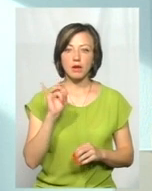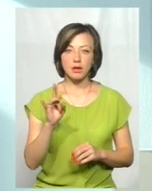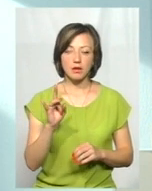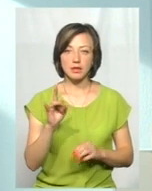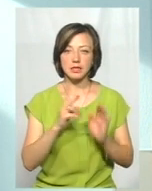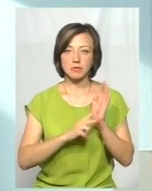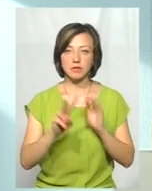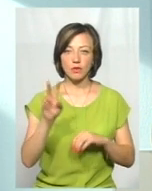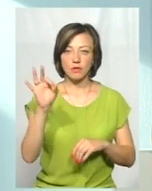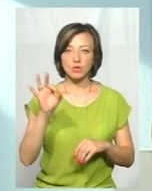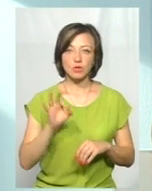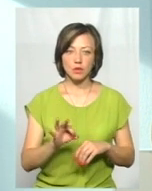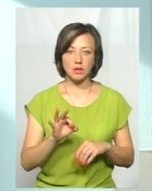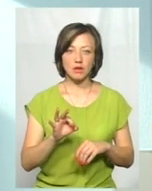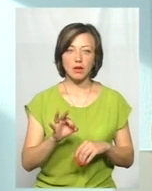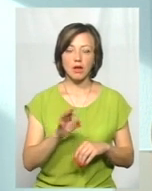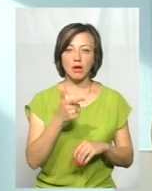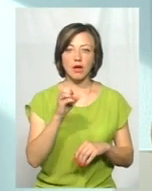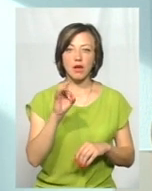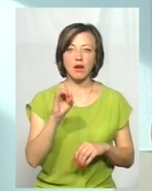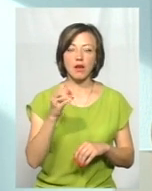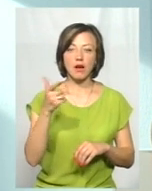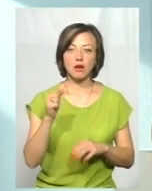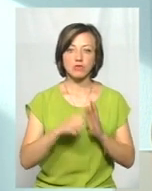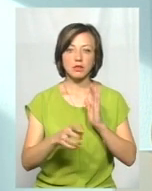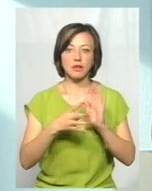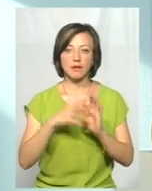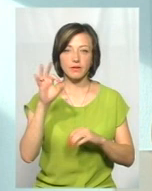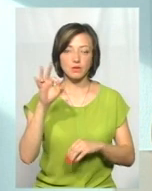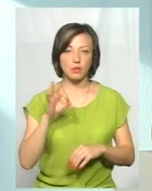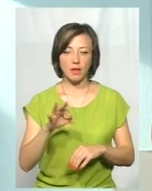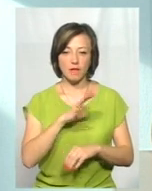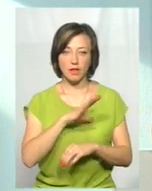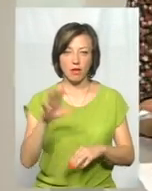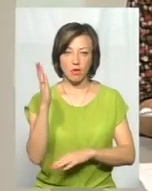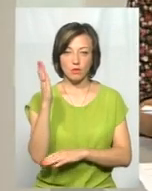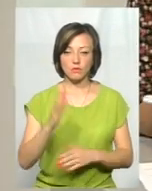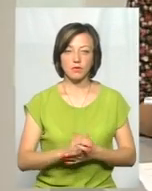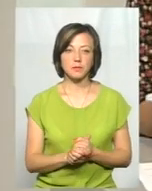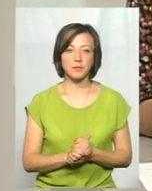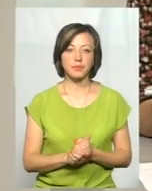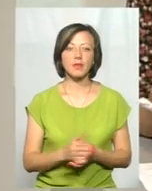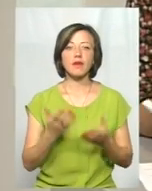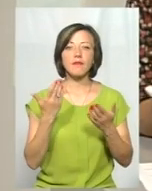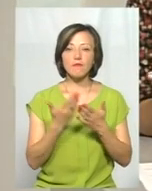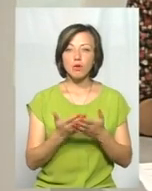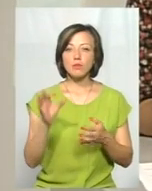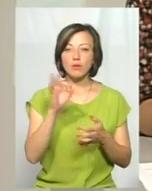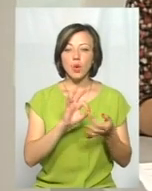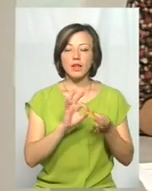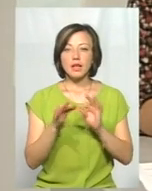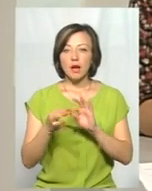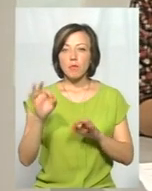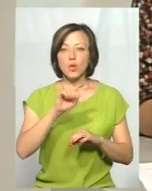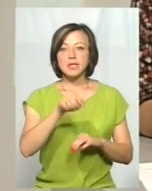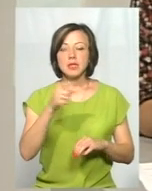у 72% голосування, Олександр Герега у 69%. І от ще детальніше все ж таки про запити і про